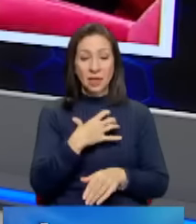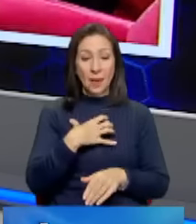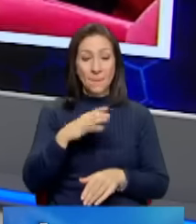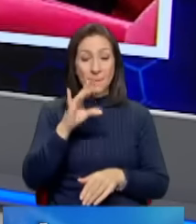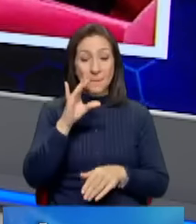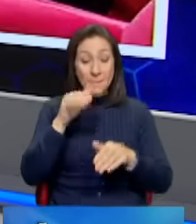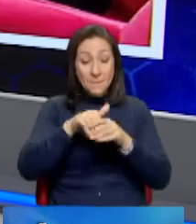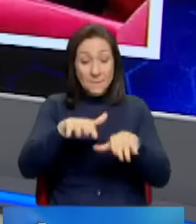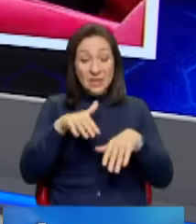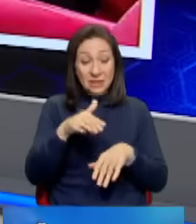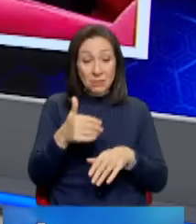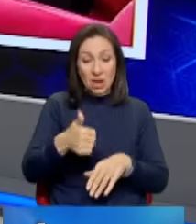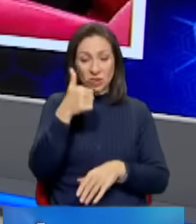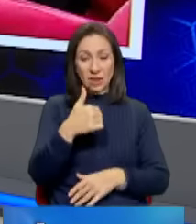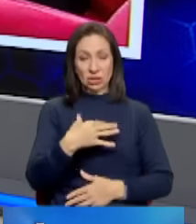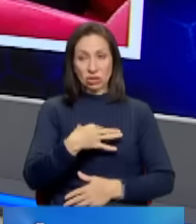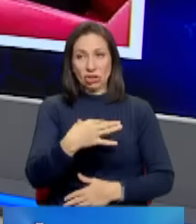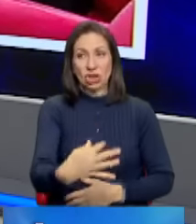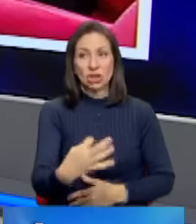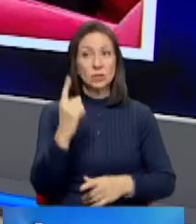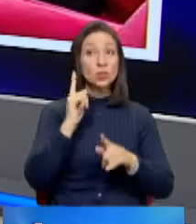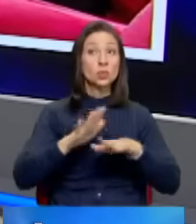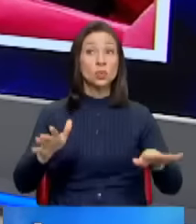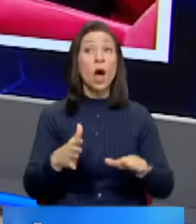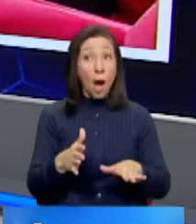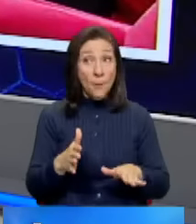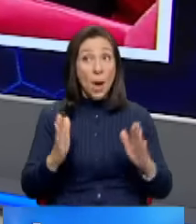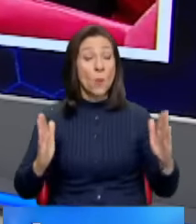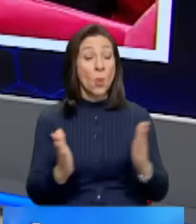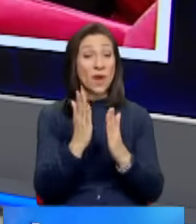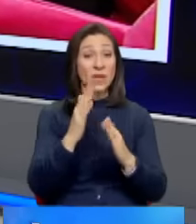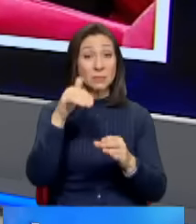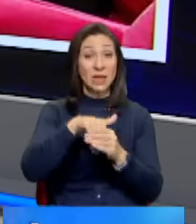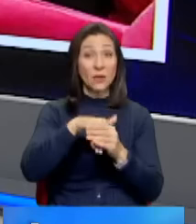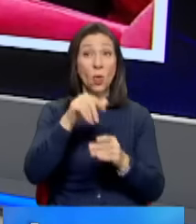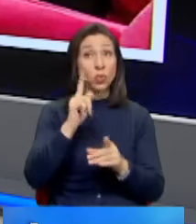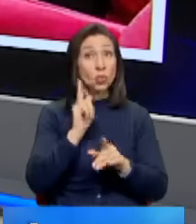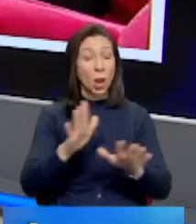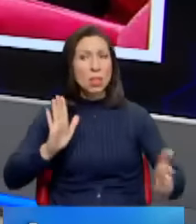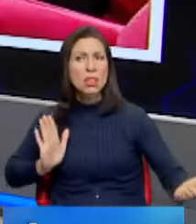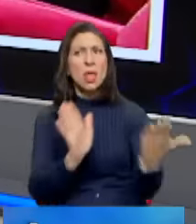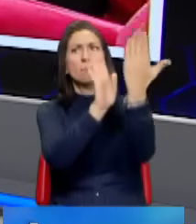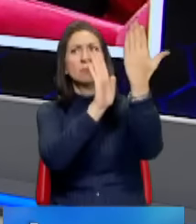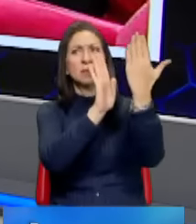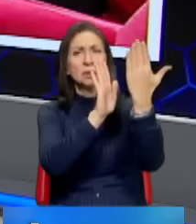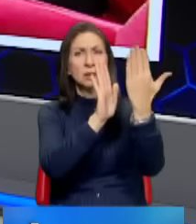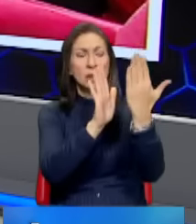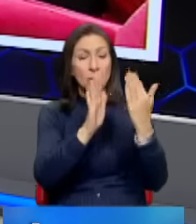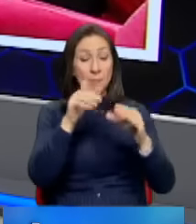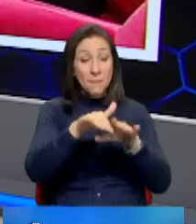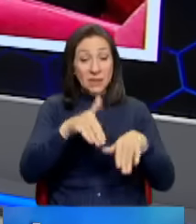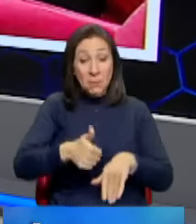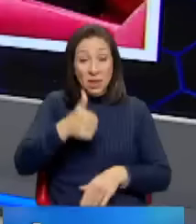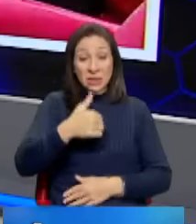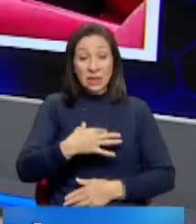meclis başkanı seçildiğini duyurdu. Ancak muhalefet vekilleri o duyuruya tepki gösterdi. Meclis